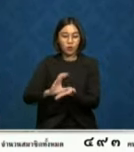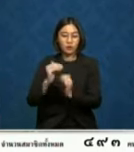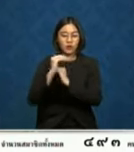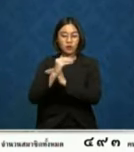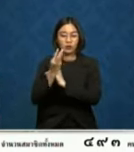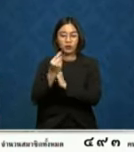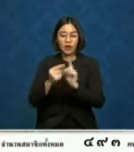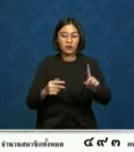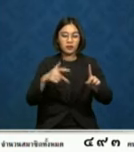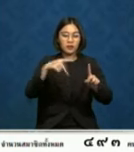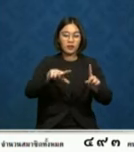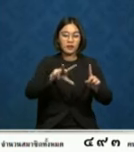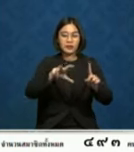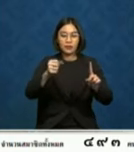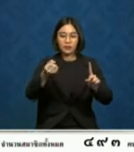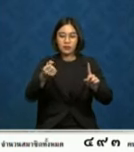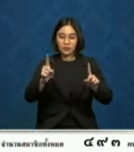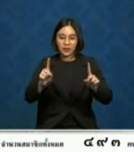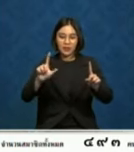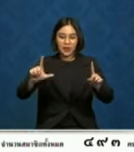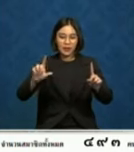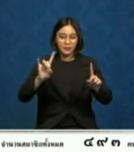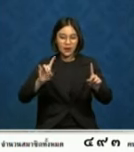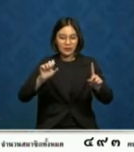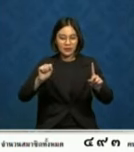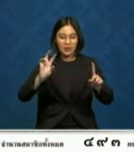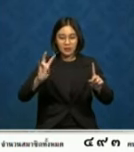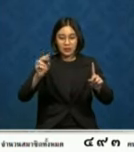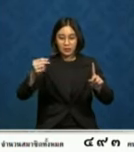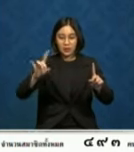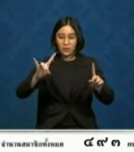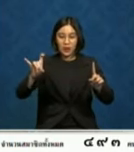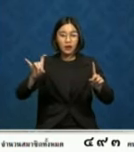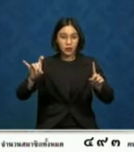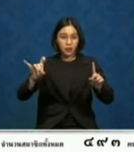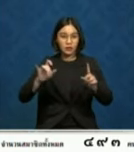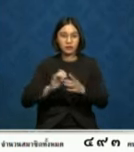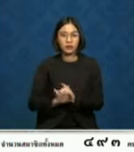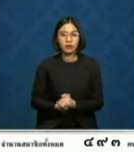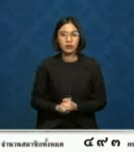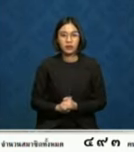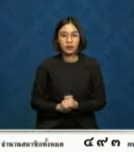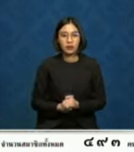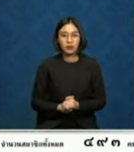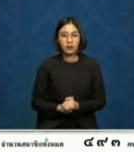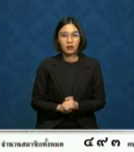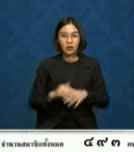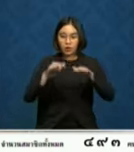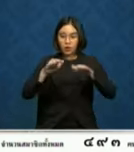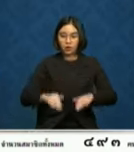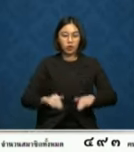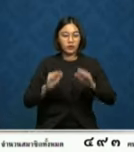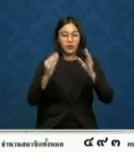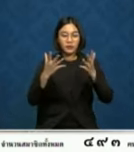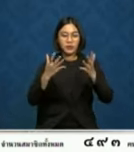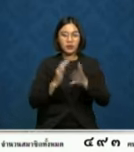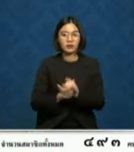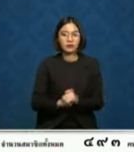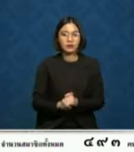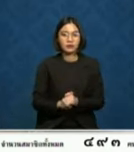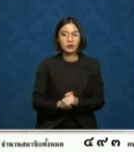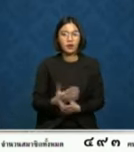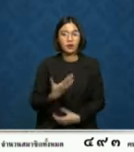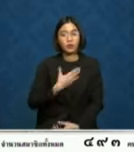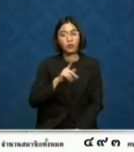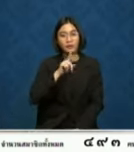ที่ 1,3 111 ,8 7800บาทถ้วนโดยไม่ถูกปรับลดลงแม้แต่สตางค์เดียวผม